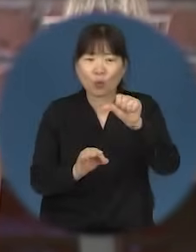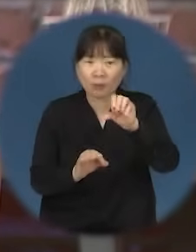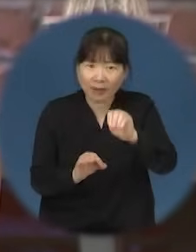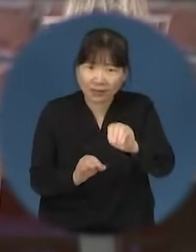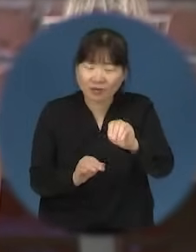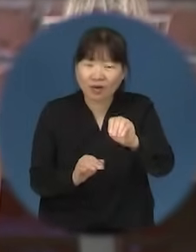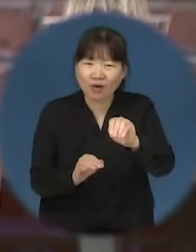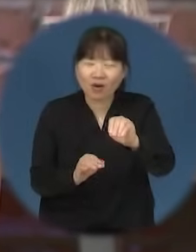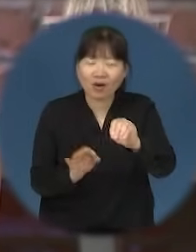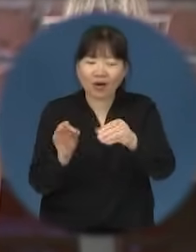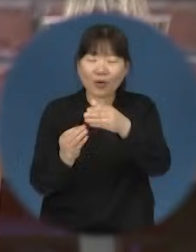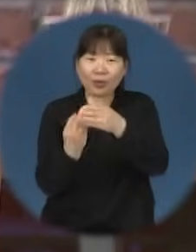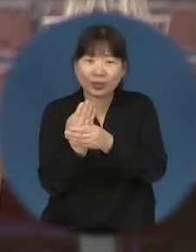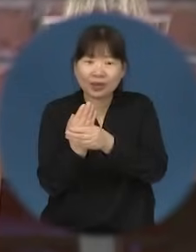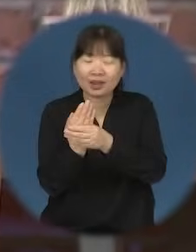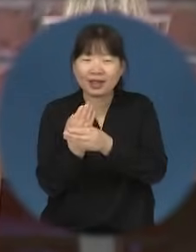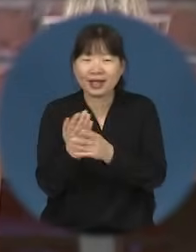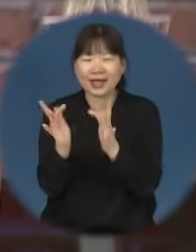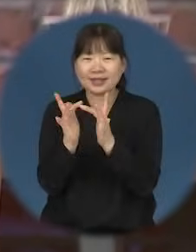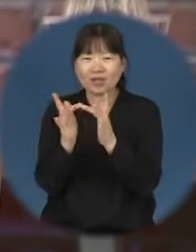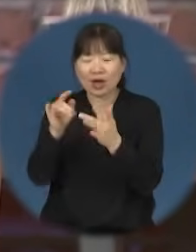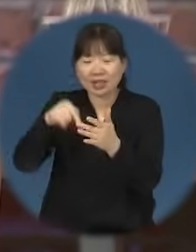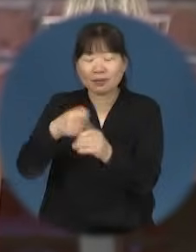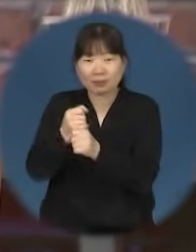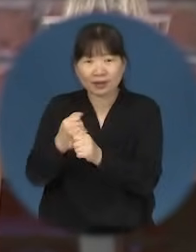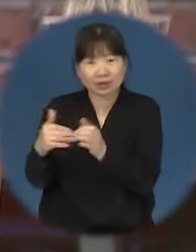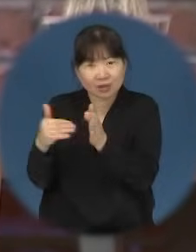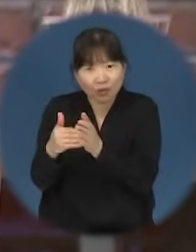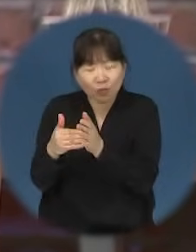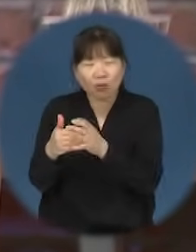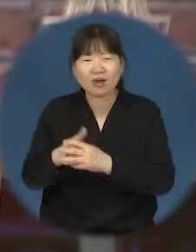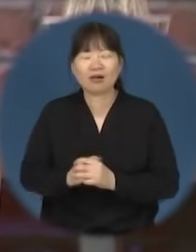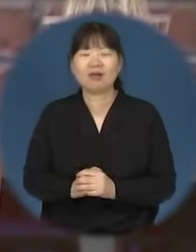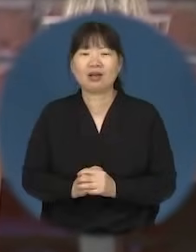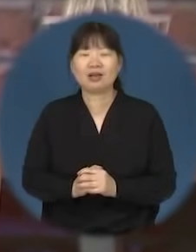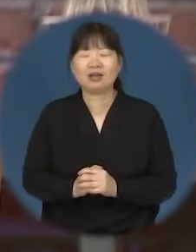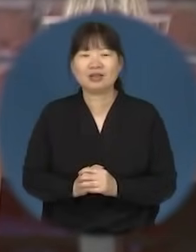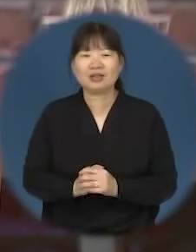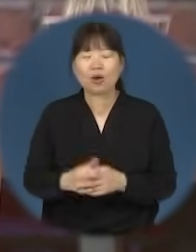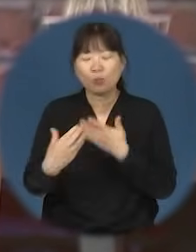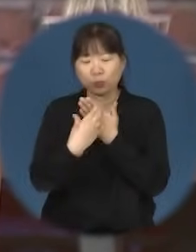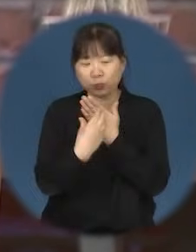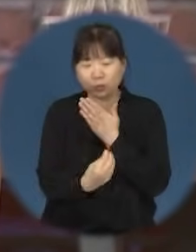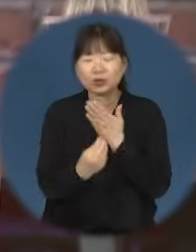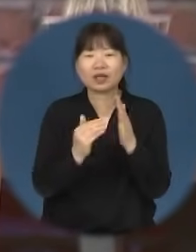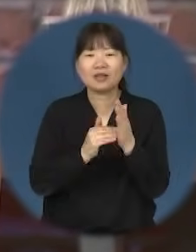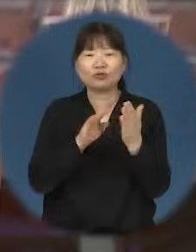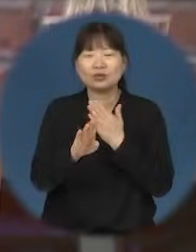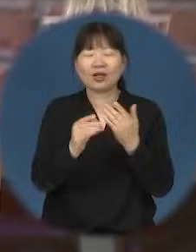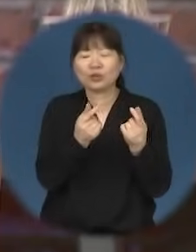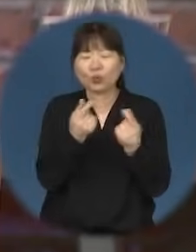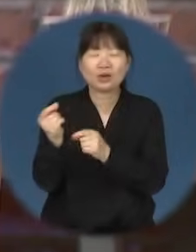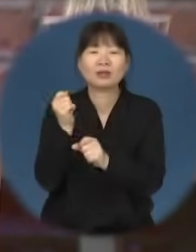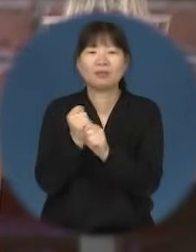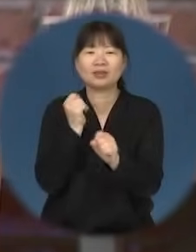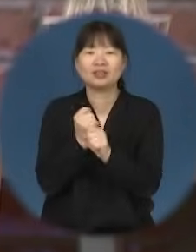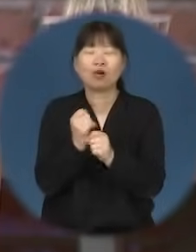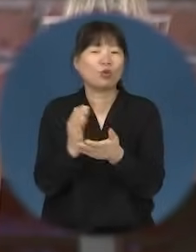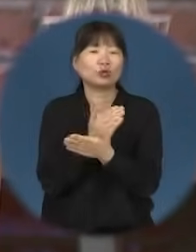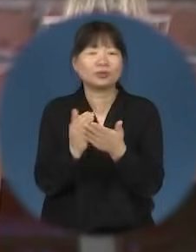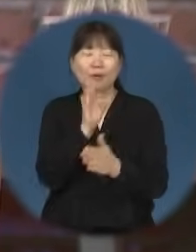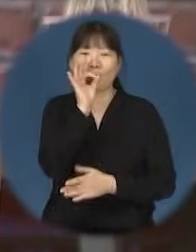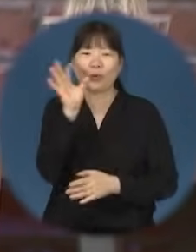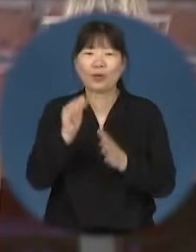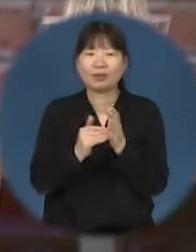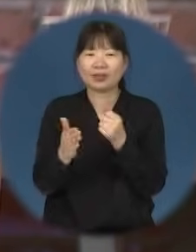원짜리 현금을 인터넷상으로 만들었다 그러면 이거를 복사를 해서 똑같이 만들어도 구분이 안